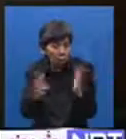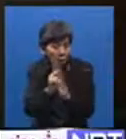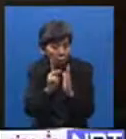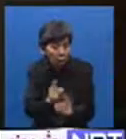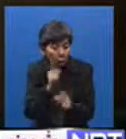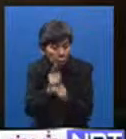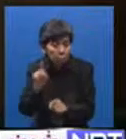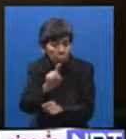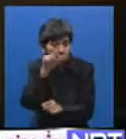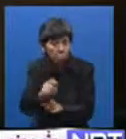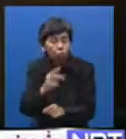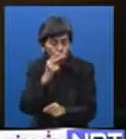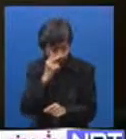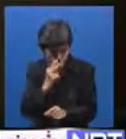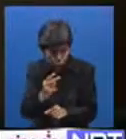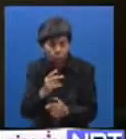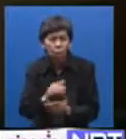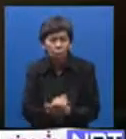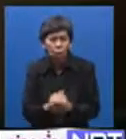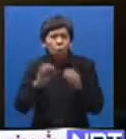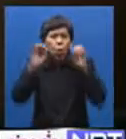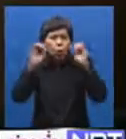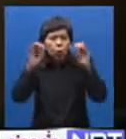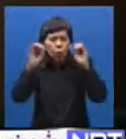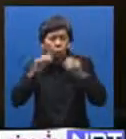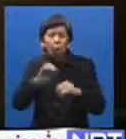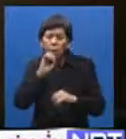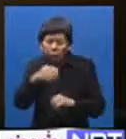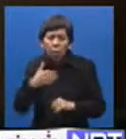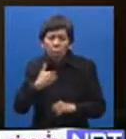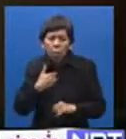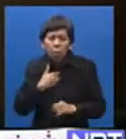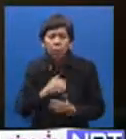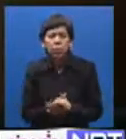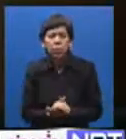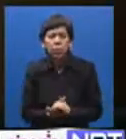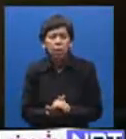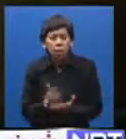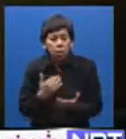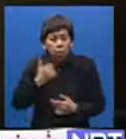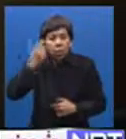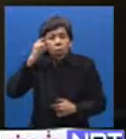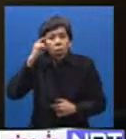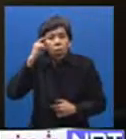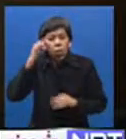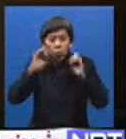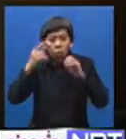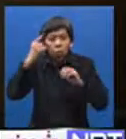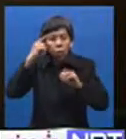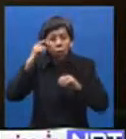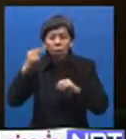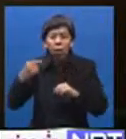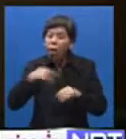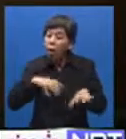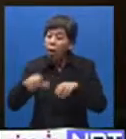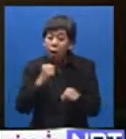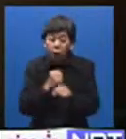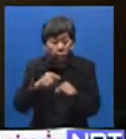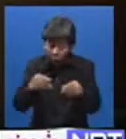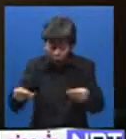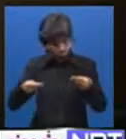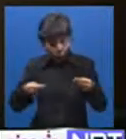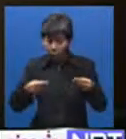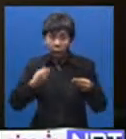ดหรือเปล่าตรงนี้ต้องไปดูนะฮะเพราะครูหลายคนก็บอกว่าแทบไม่ได้รู้เรื่องอะไรเลยมีคนจัดการทำเอกสารม